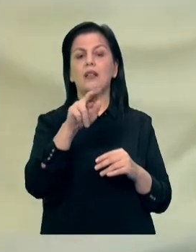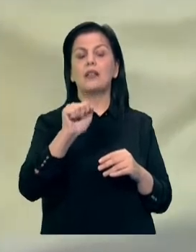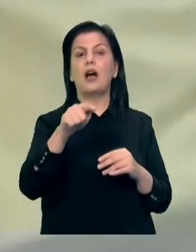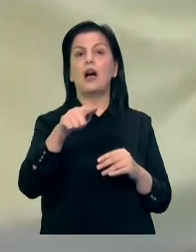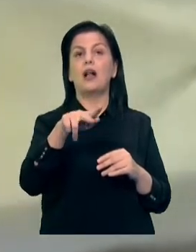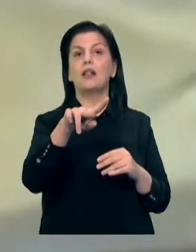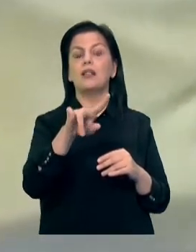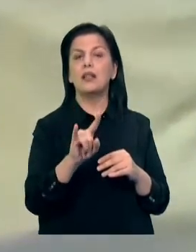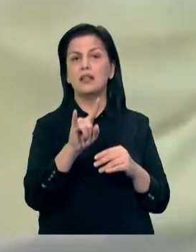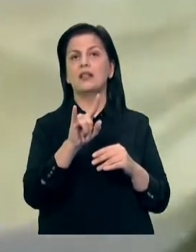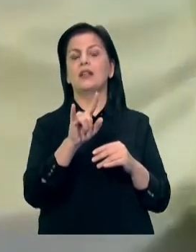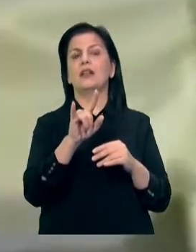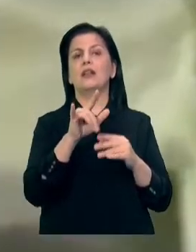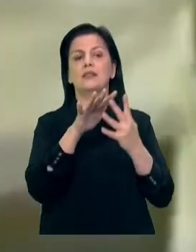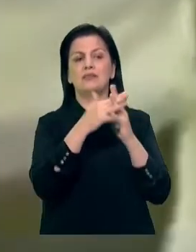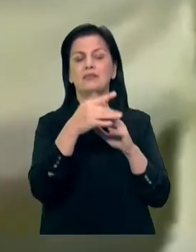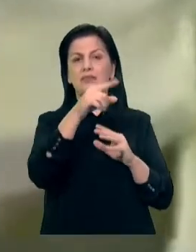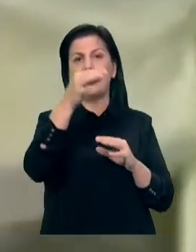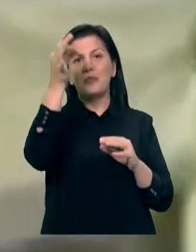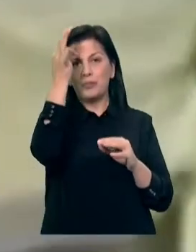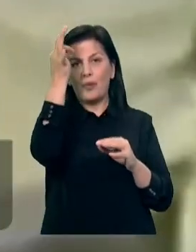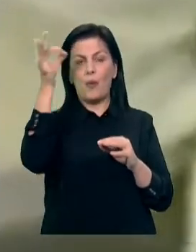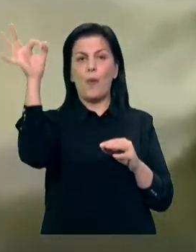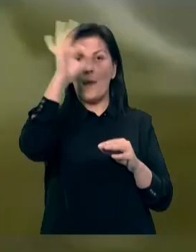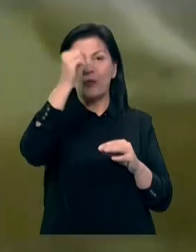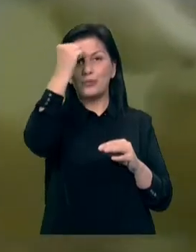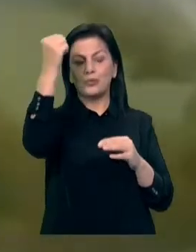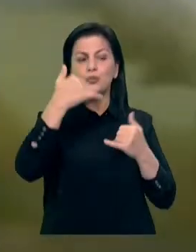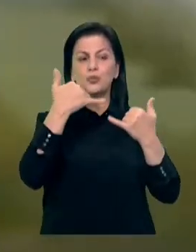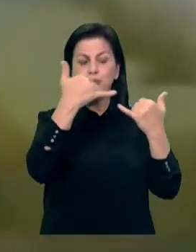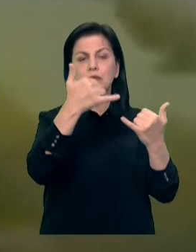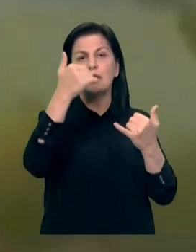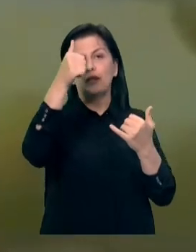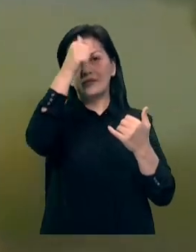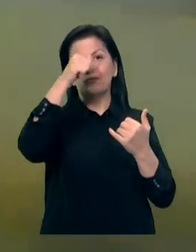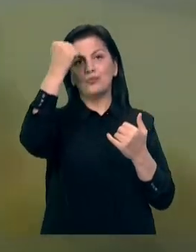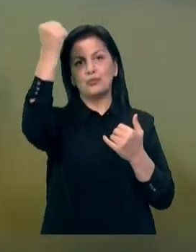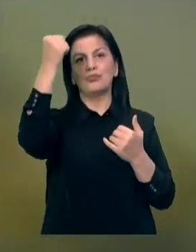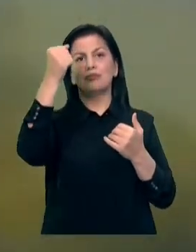qəsəbələrində və Nərgistəpə ərazisində abidə kompleksləri ucaldılıb.